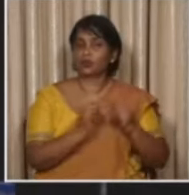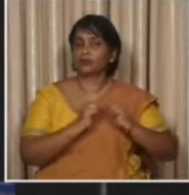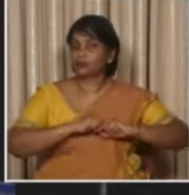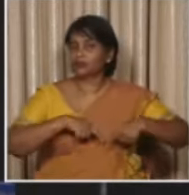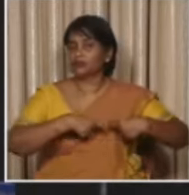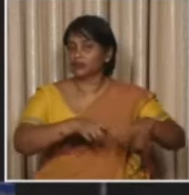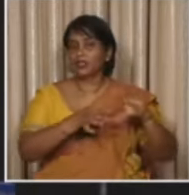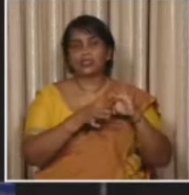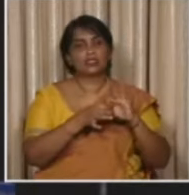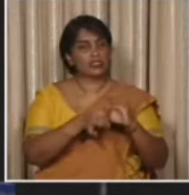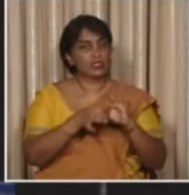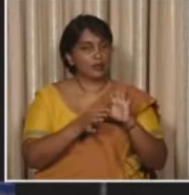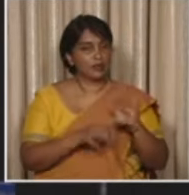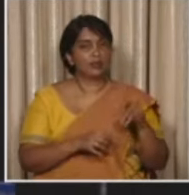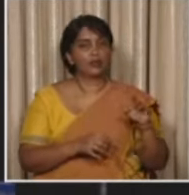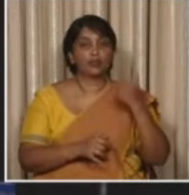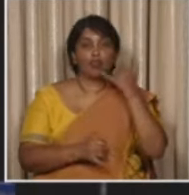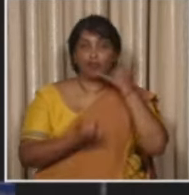සම්බන්ධතා පවත්වපු